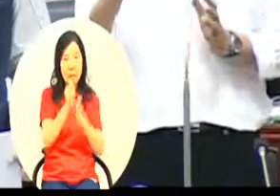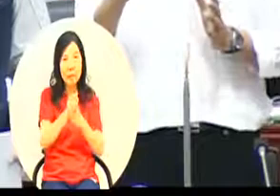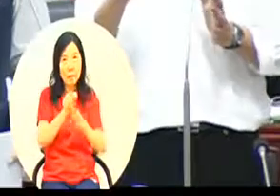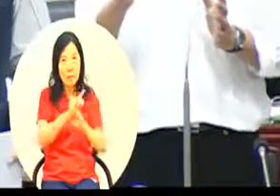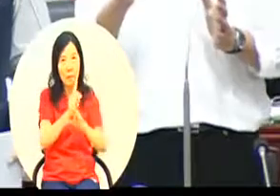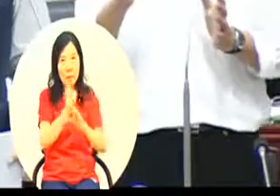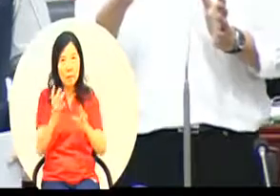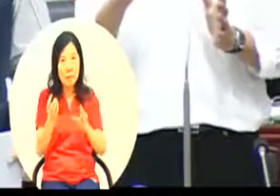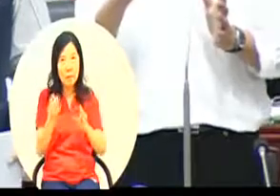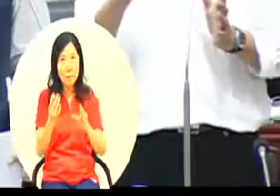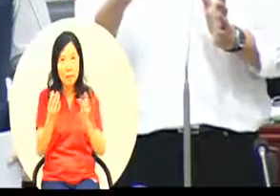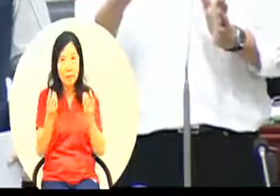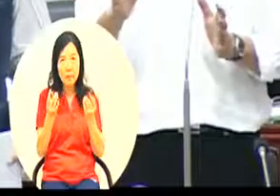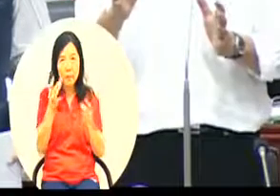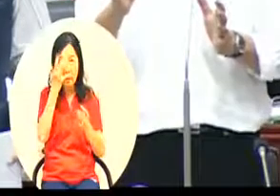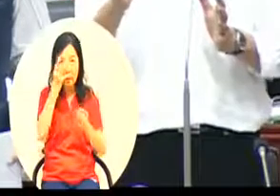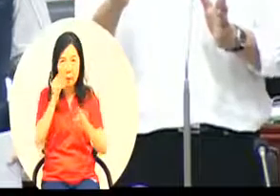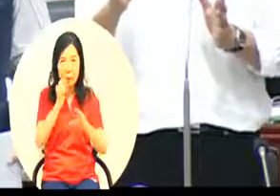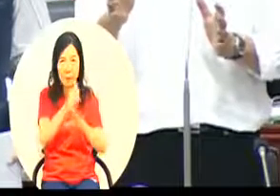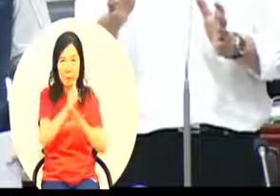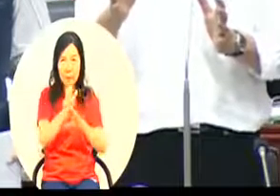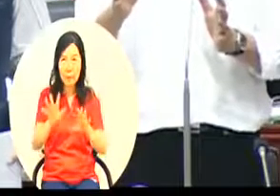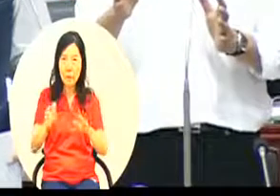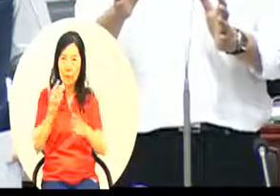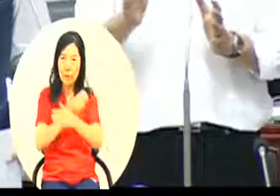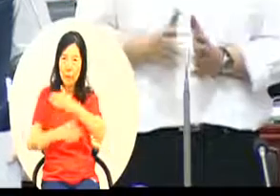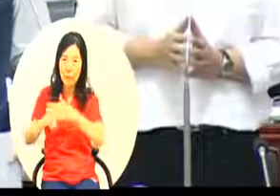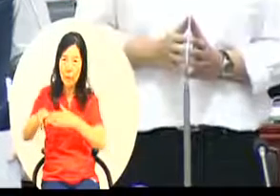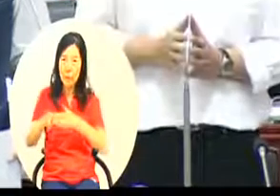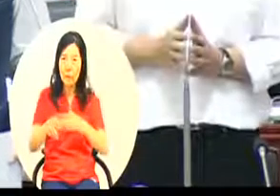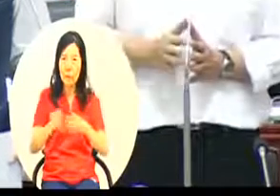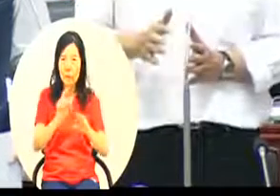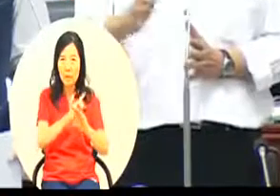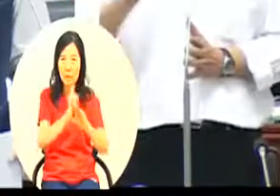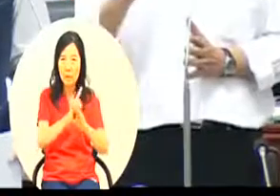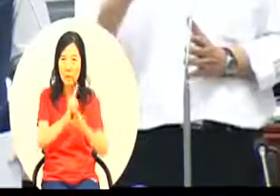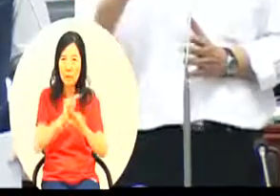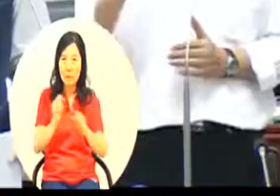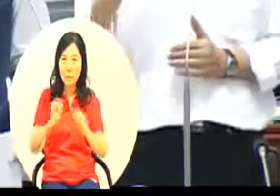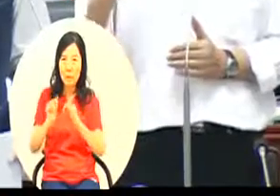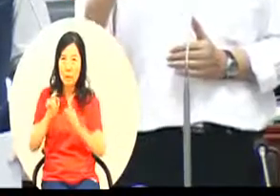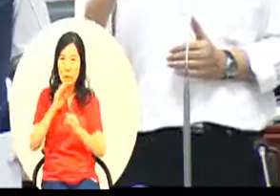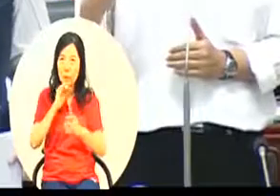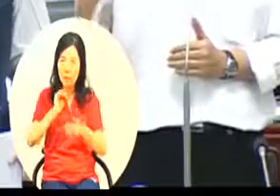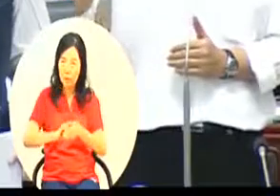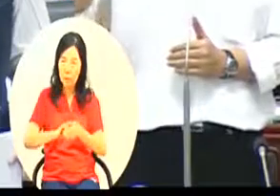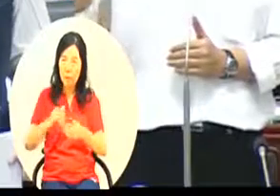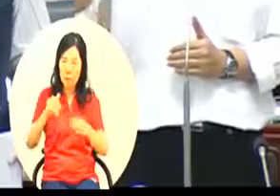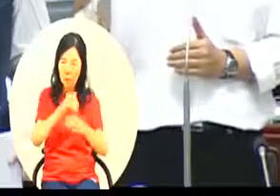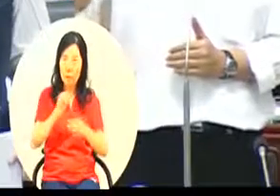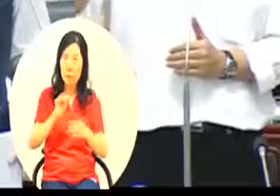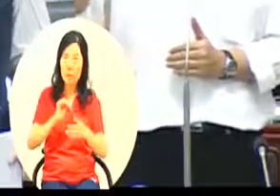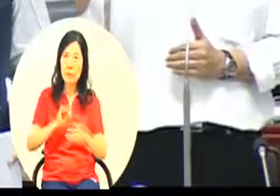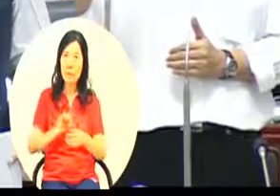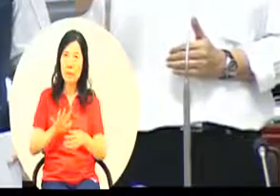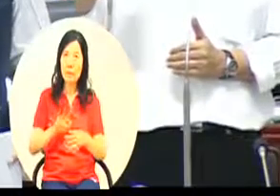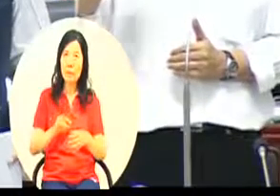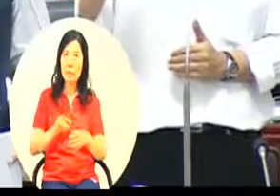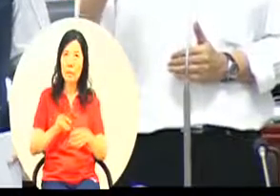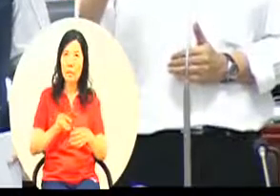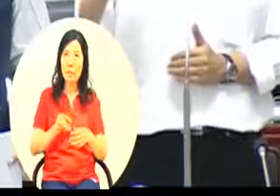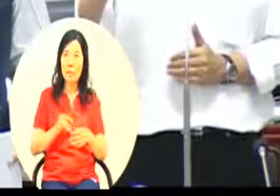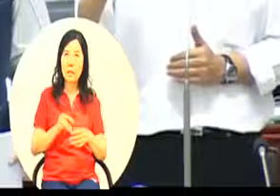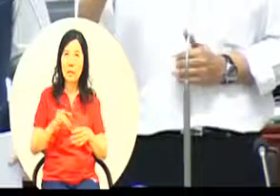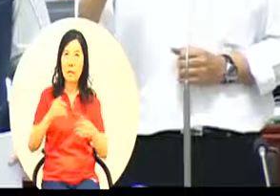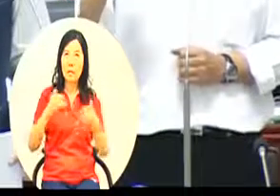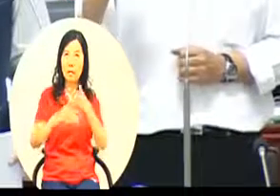的，身心障碍的这种市民朋友，所以我们的值会是高于交